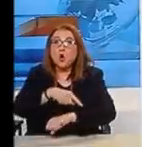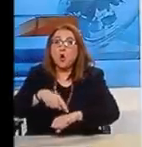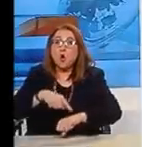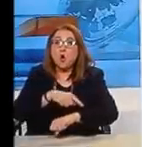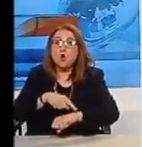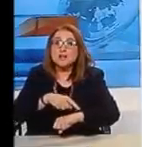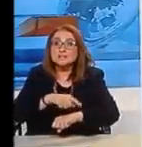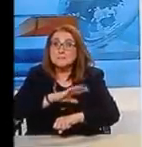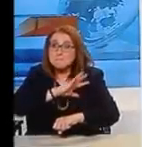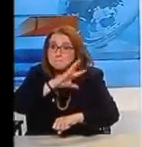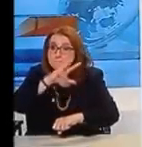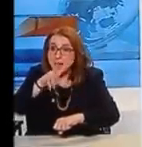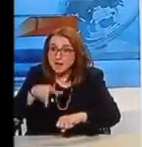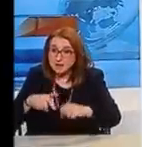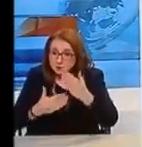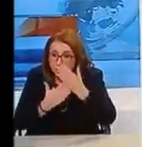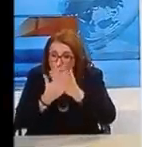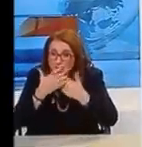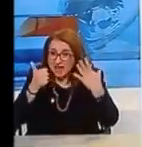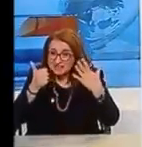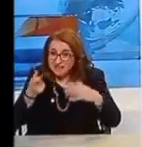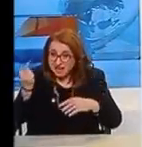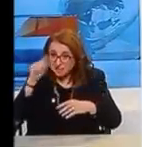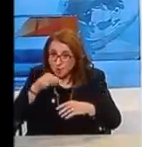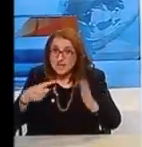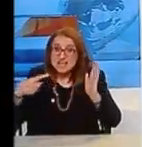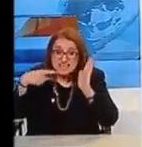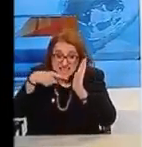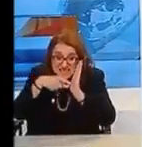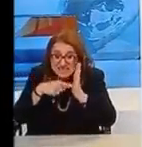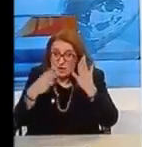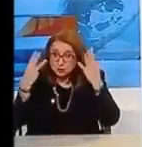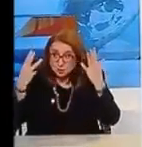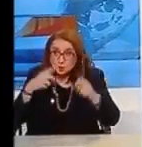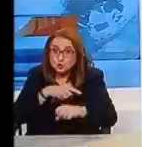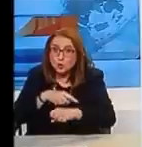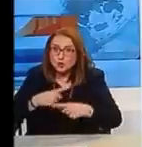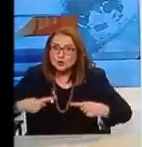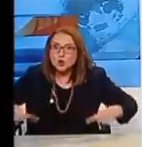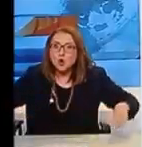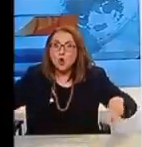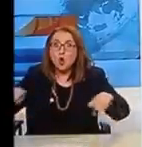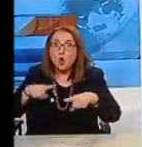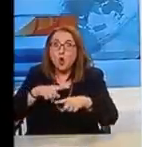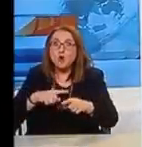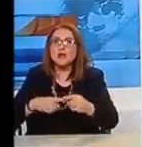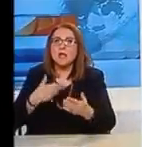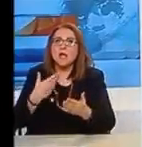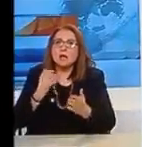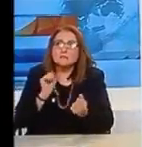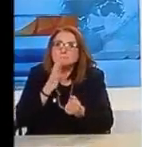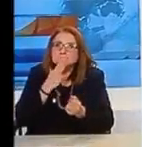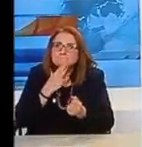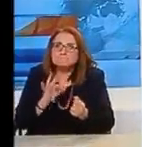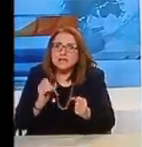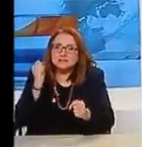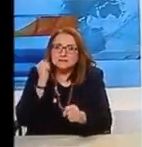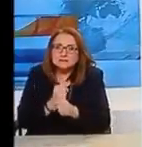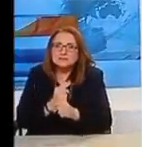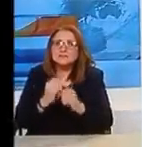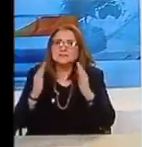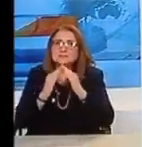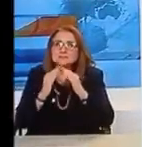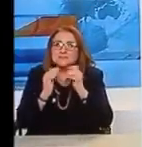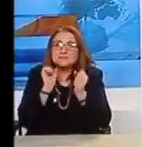οι Έλληνες αποδείξαμε ότι όταν στεκόμαστε ενωμένοι, είμαστε ικανοί με το καλύτερο, είμαστε ικανοί για το καλύτερο και αποδείξαμε